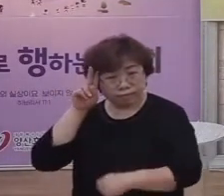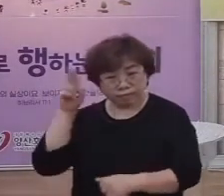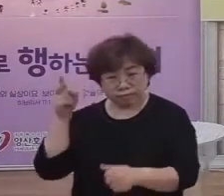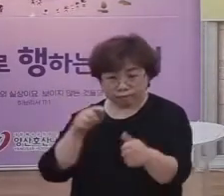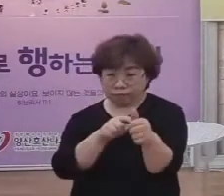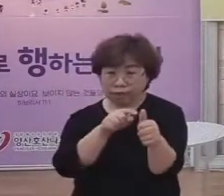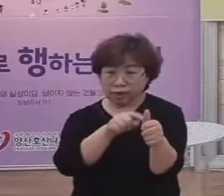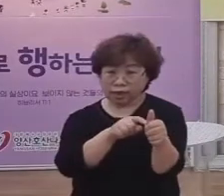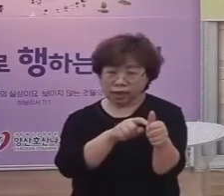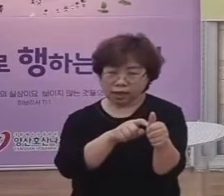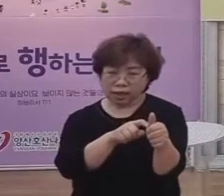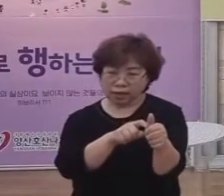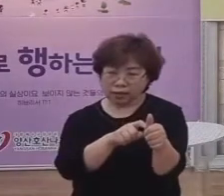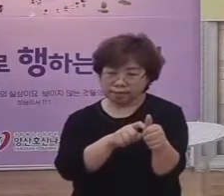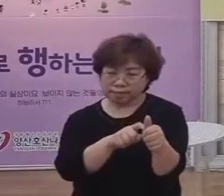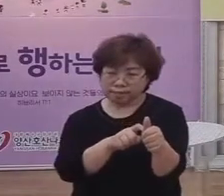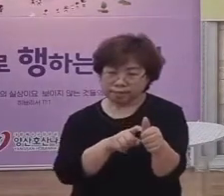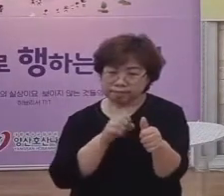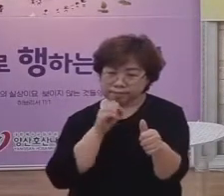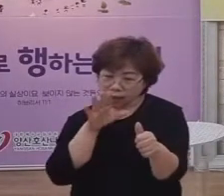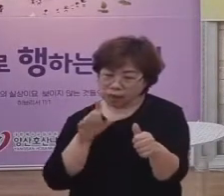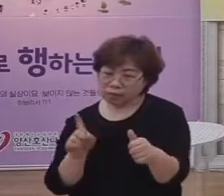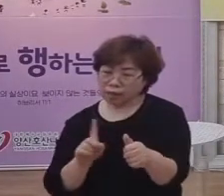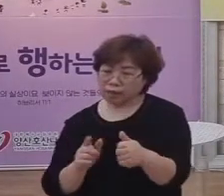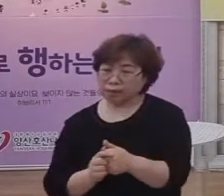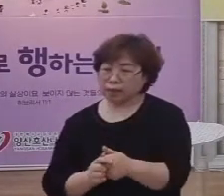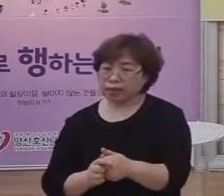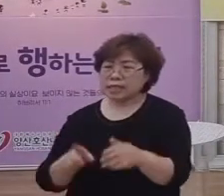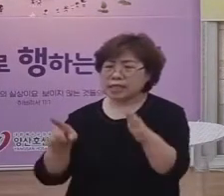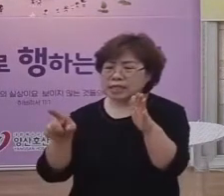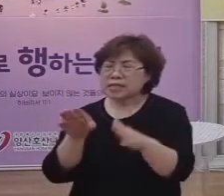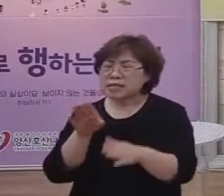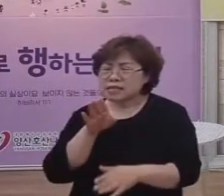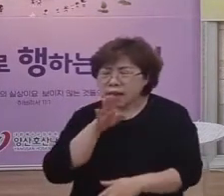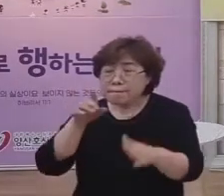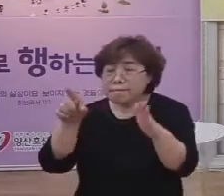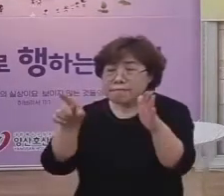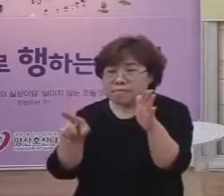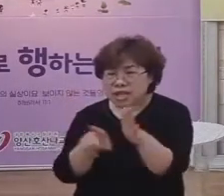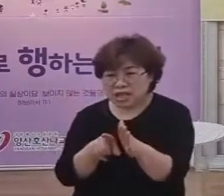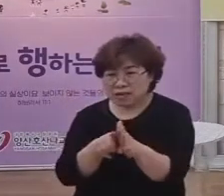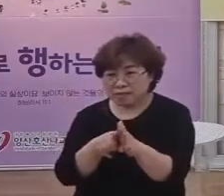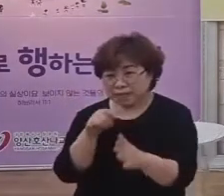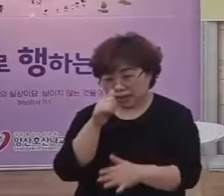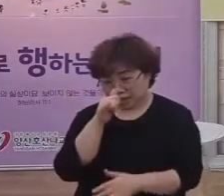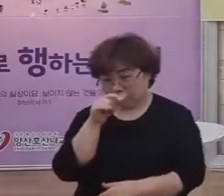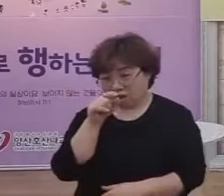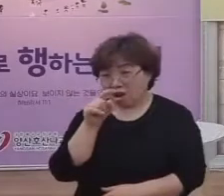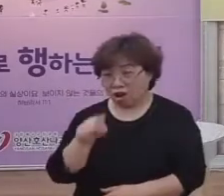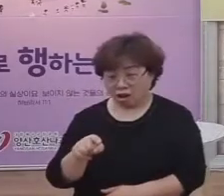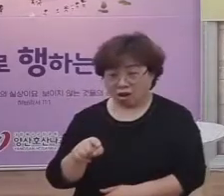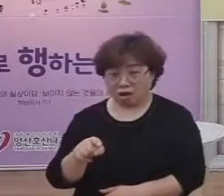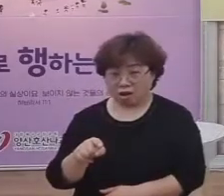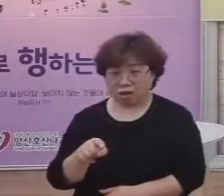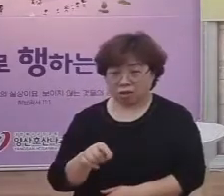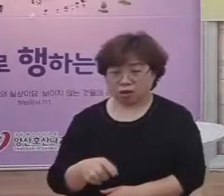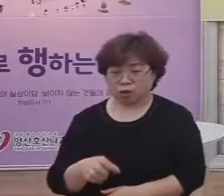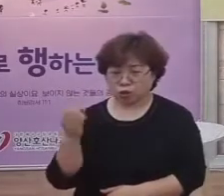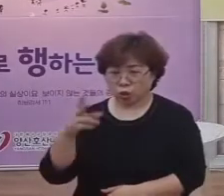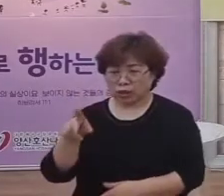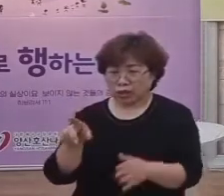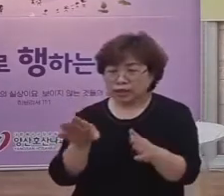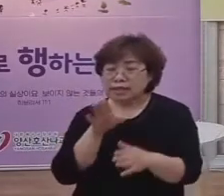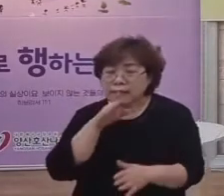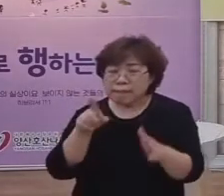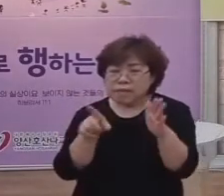말씀하냐면, 참 믿음이 있습니다. 우리에게 정말 참 믿음이 있으면 이 지식과 삶의 이 갭을,